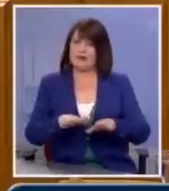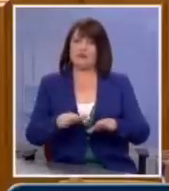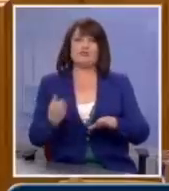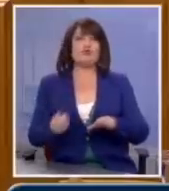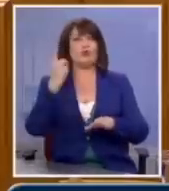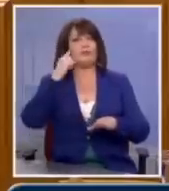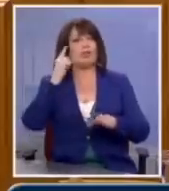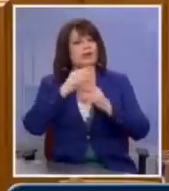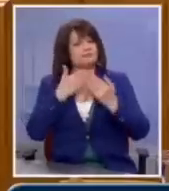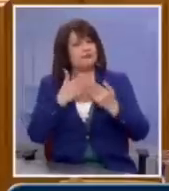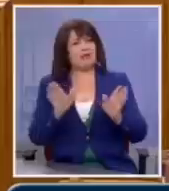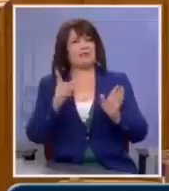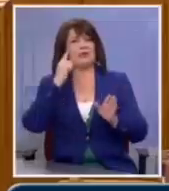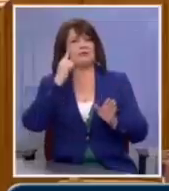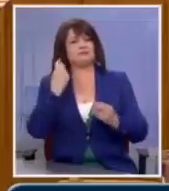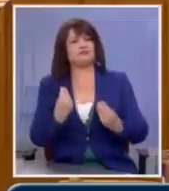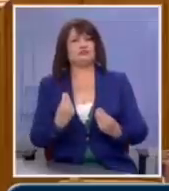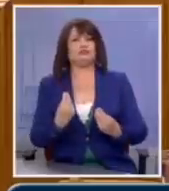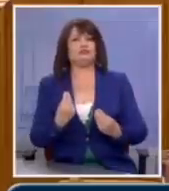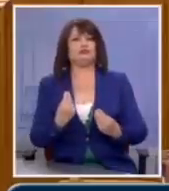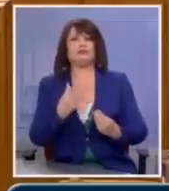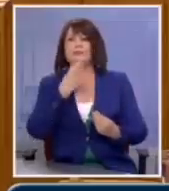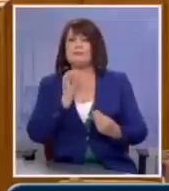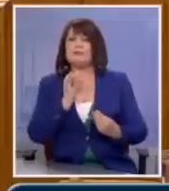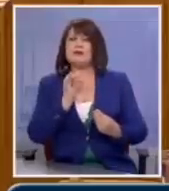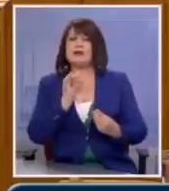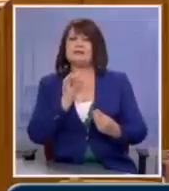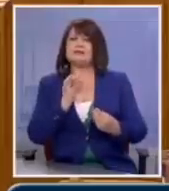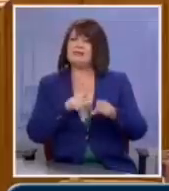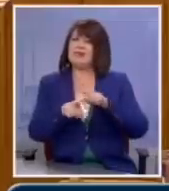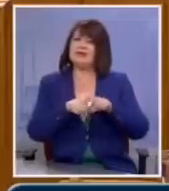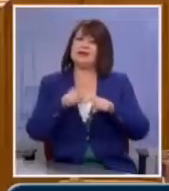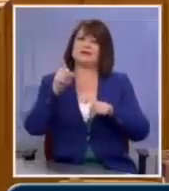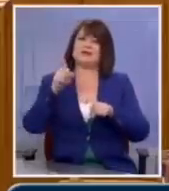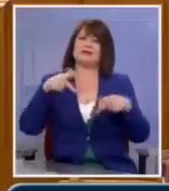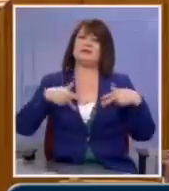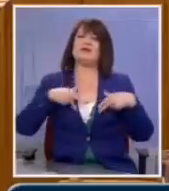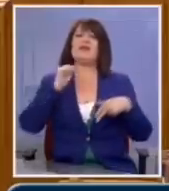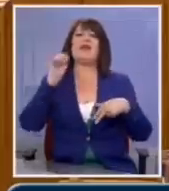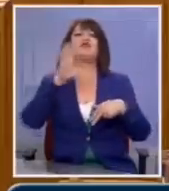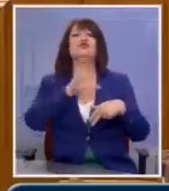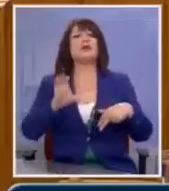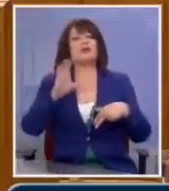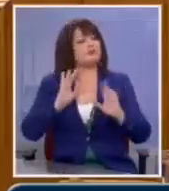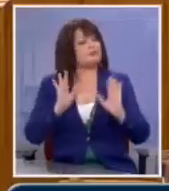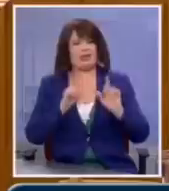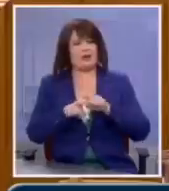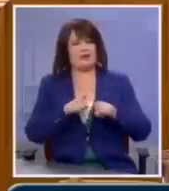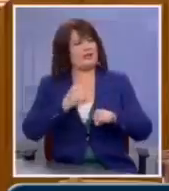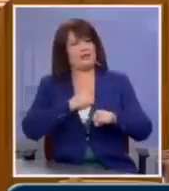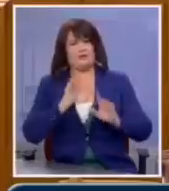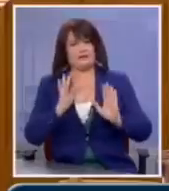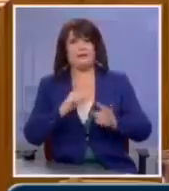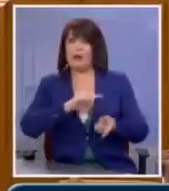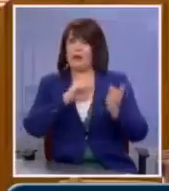τις δικές μας, χωρίς να έχουμε καμία ιδεολογική συγγένεια με τις κυβερνήσεις που τις πρότειναν. Αντίθετα,